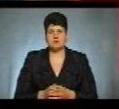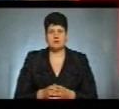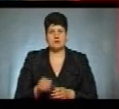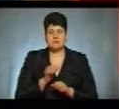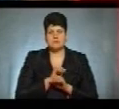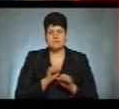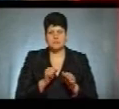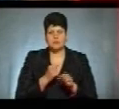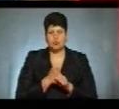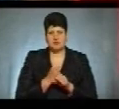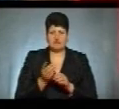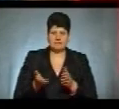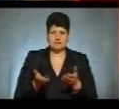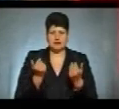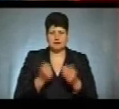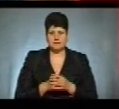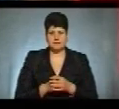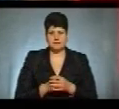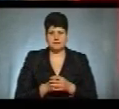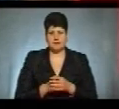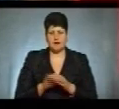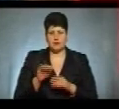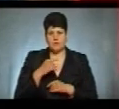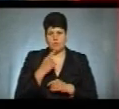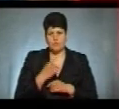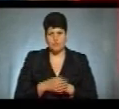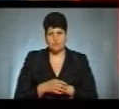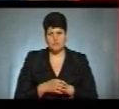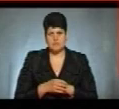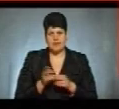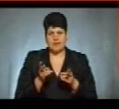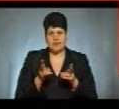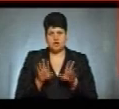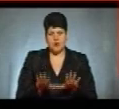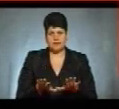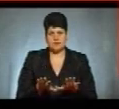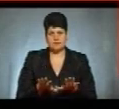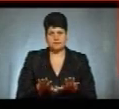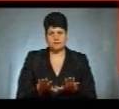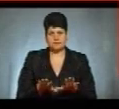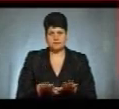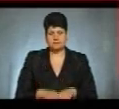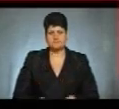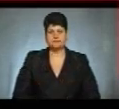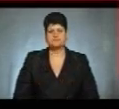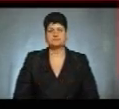робити, встаньте. А тоді каже, лишайтеся.